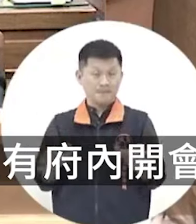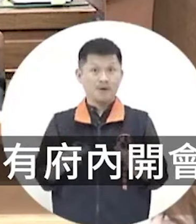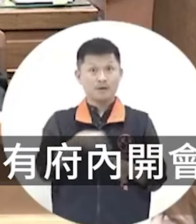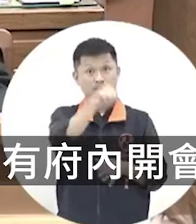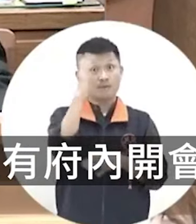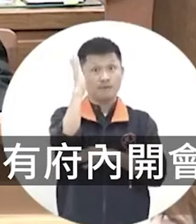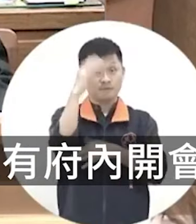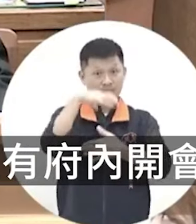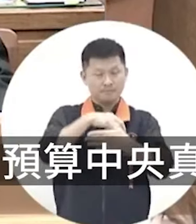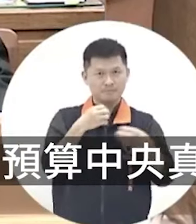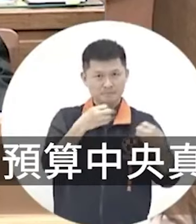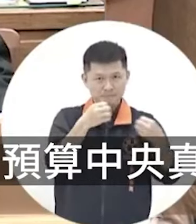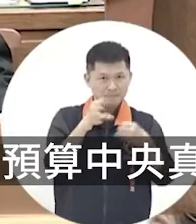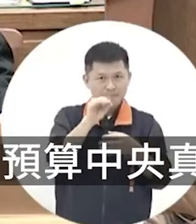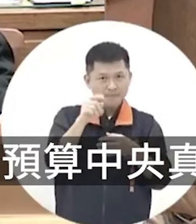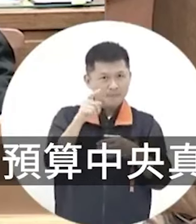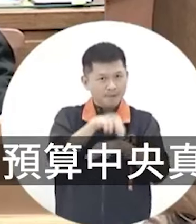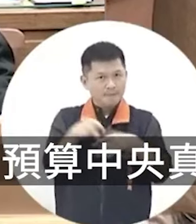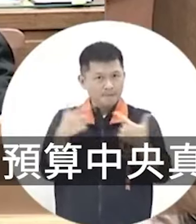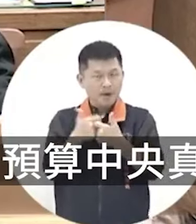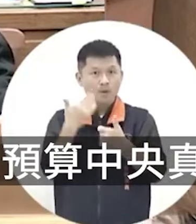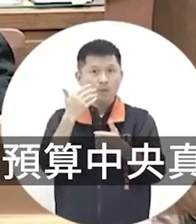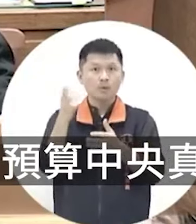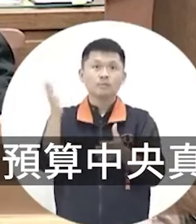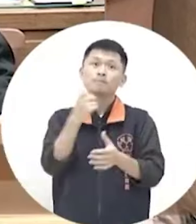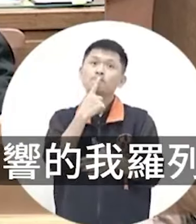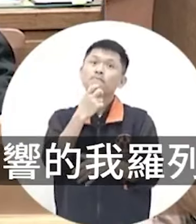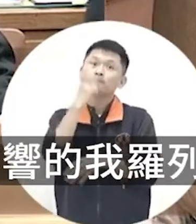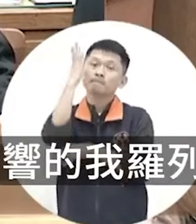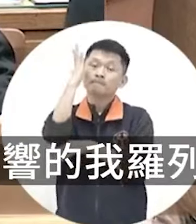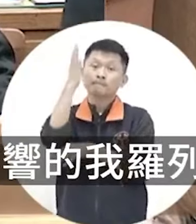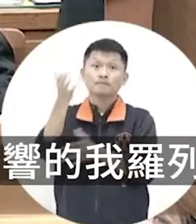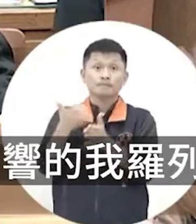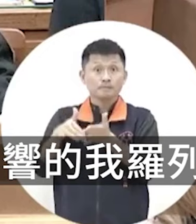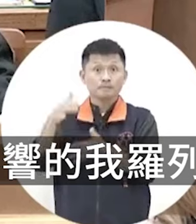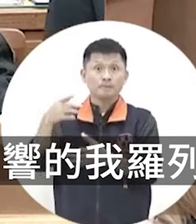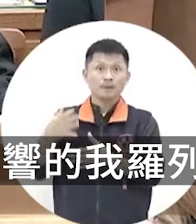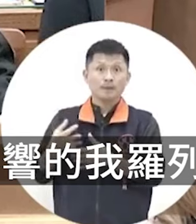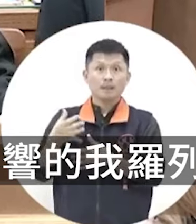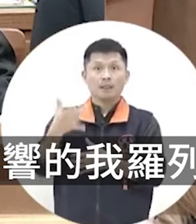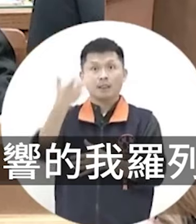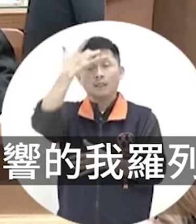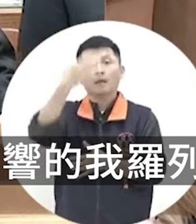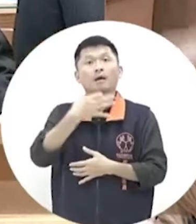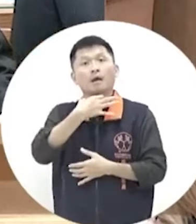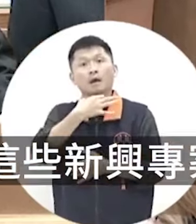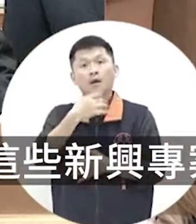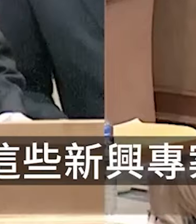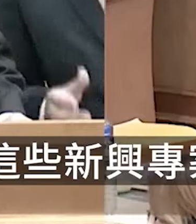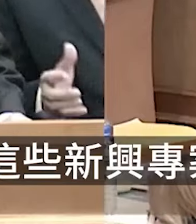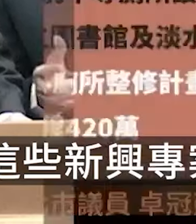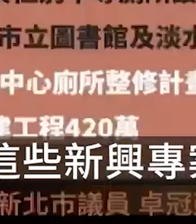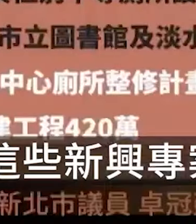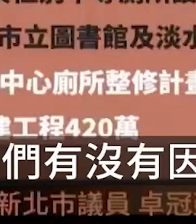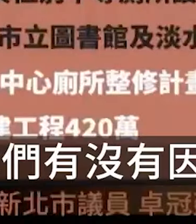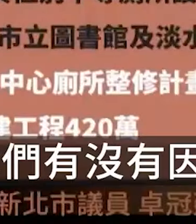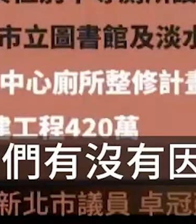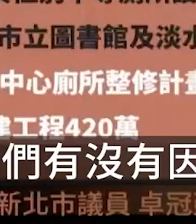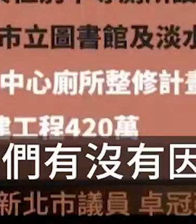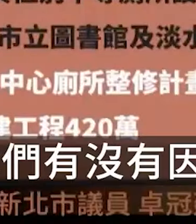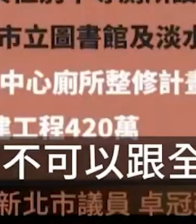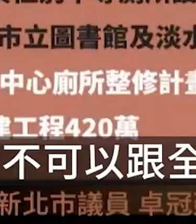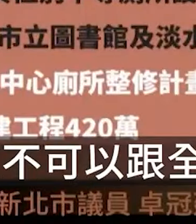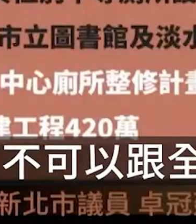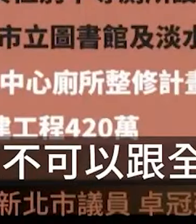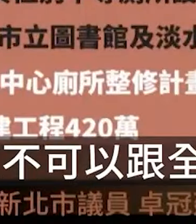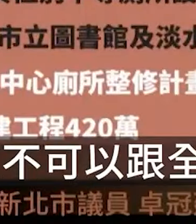内开会讨论因应？如果最后预算中央真的卡住了，这一些受影响的我罗列部分建设这些新兴项目，你们有没有